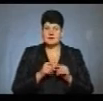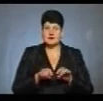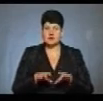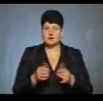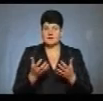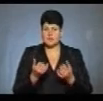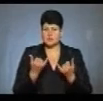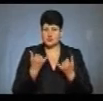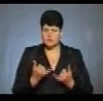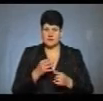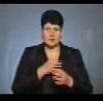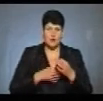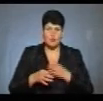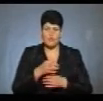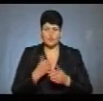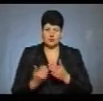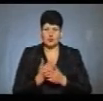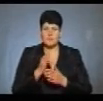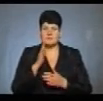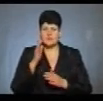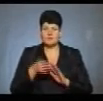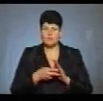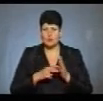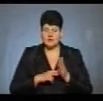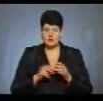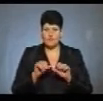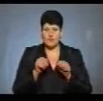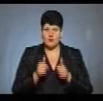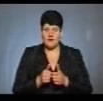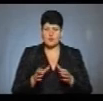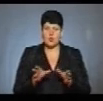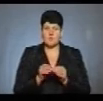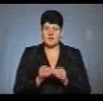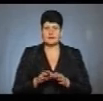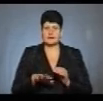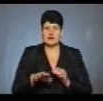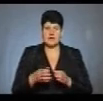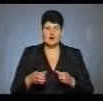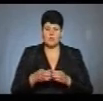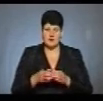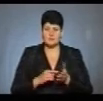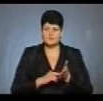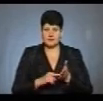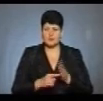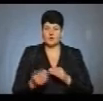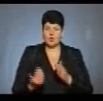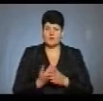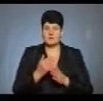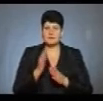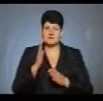прийняли сьогодні під час обговорення нового перспективного плану формування об'єднаних територіальних громад. Зазначу, новий перспективний